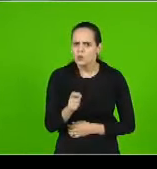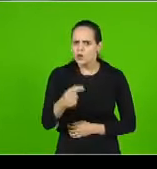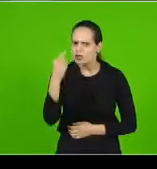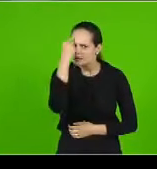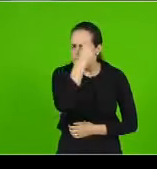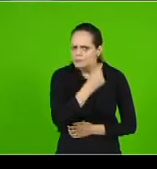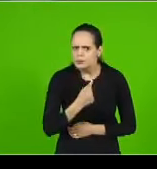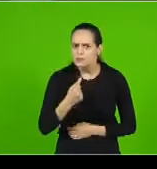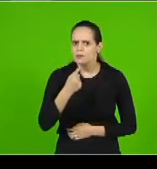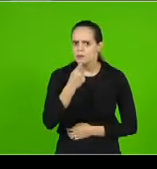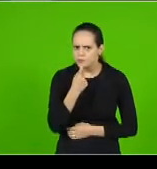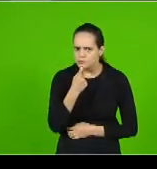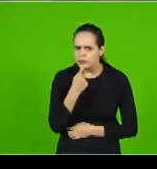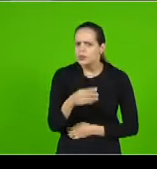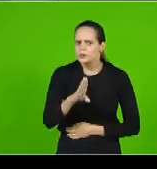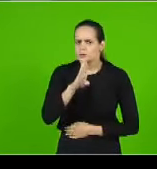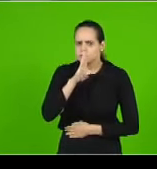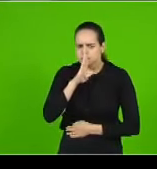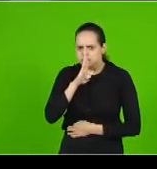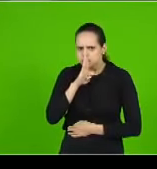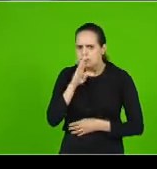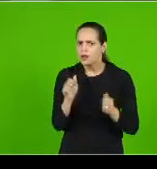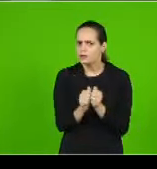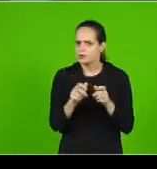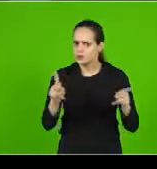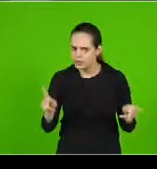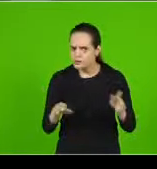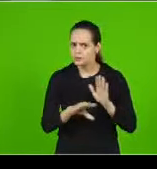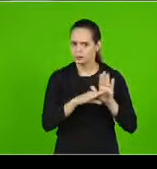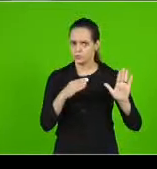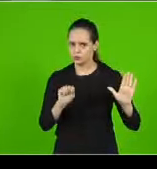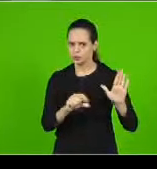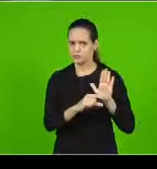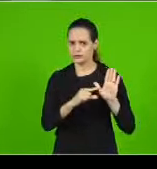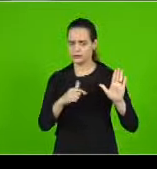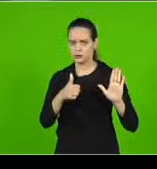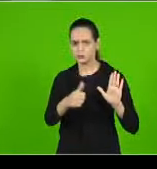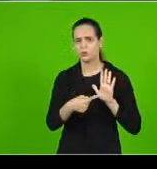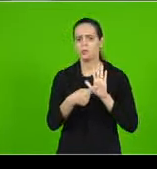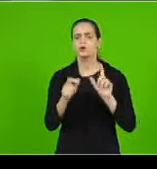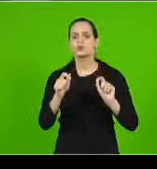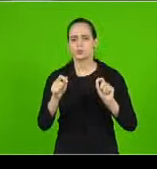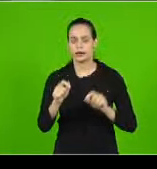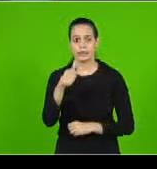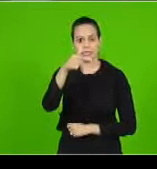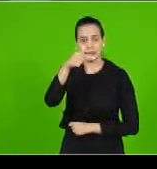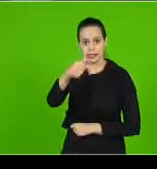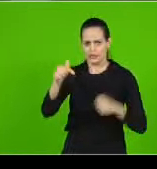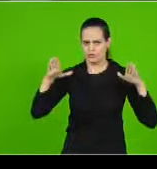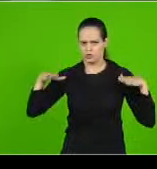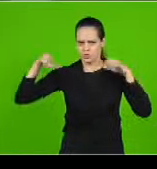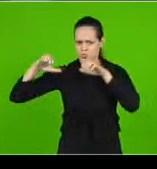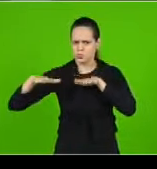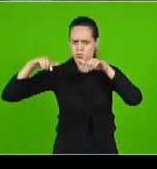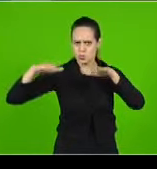И тишина была на небе. Откровение, 8 глава, 1 стих.